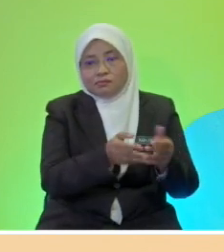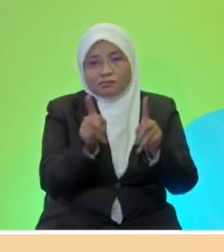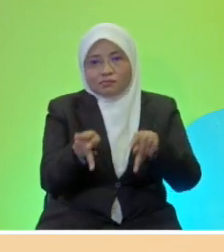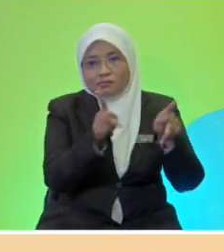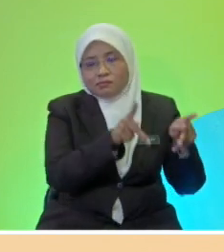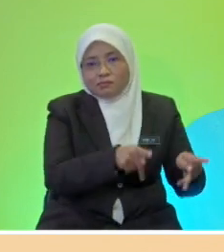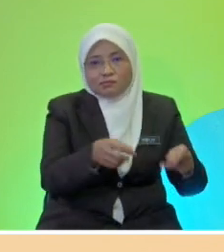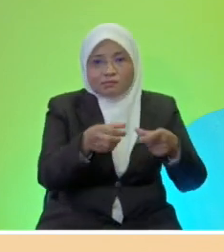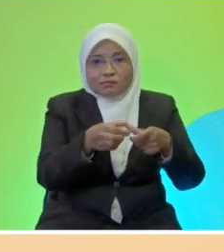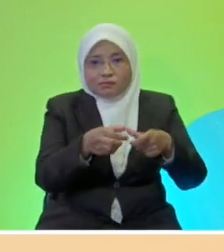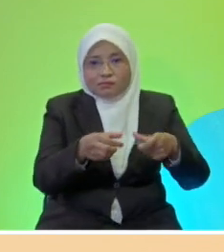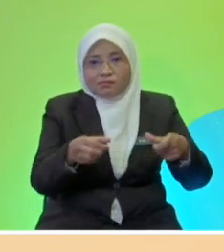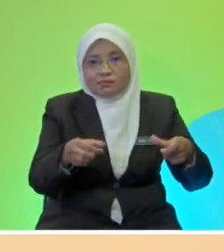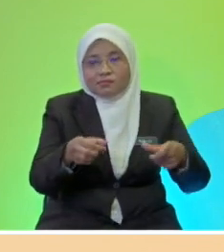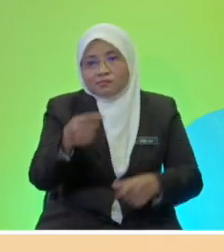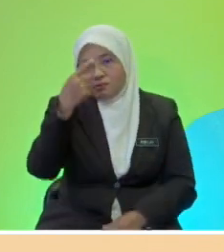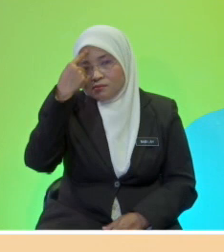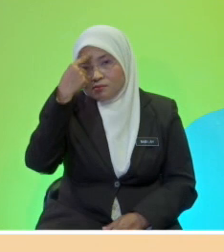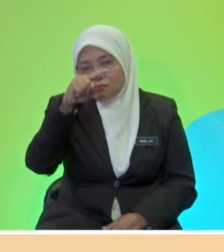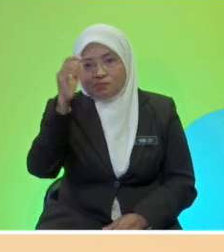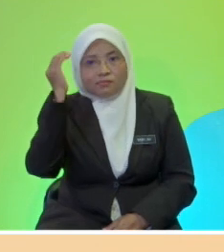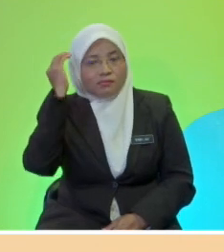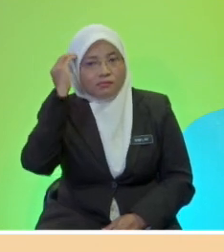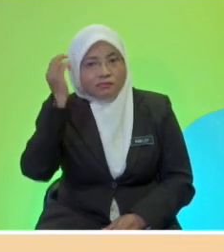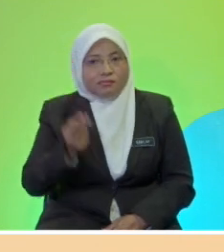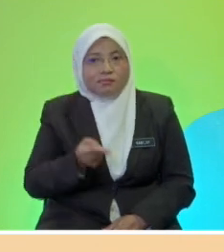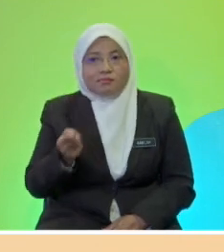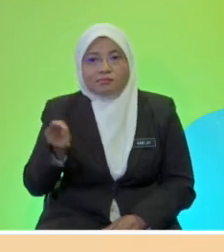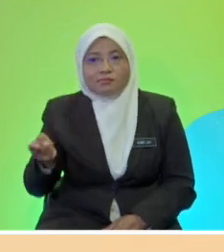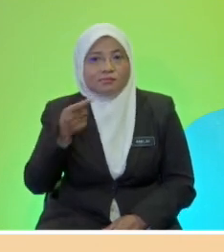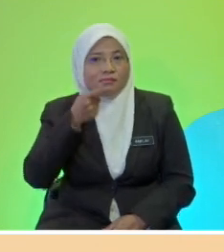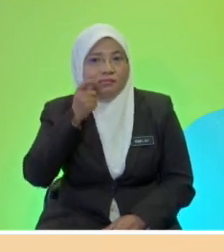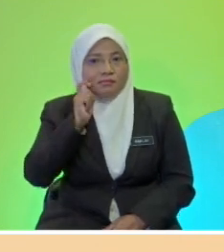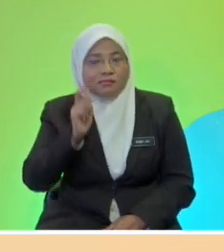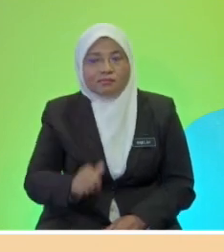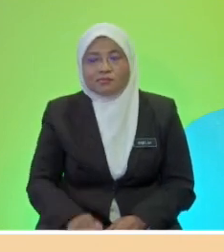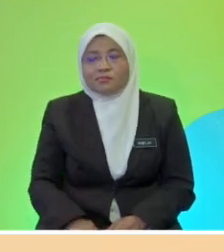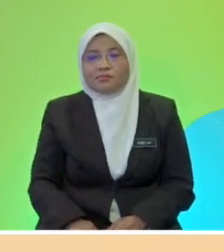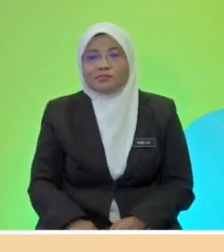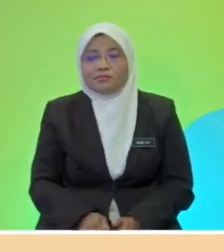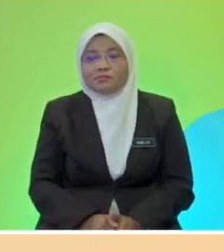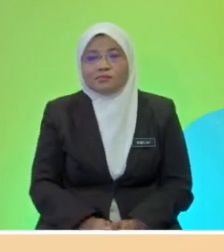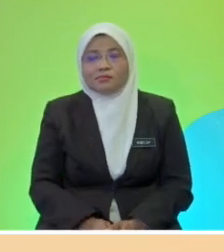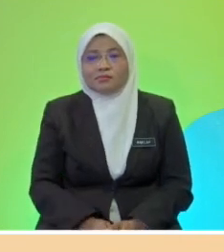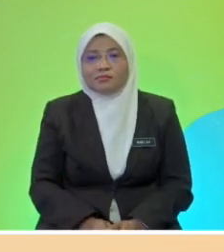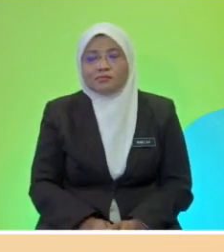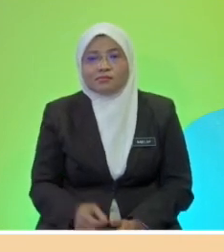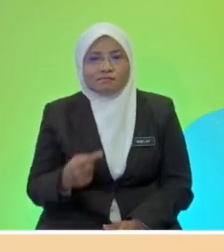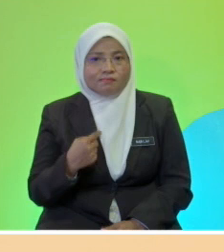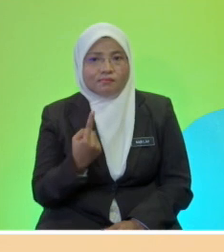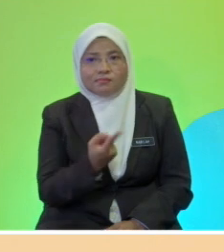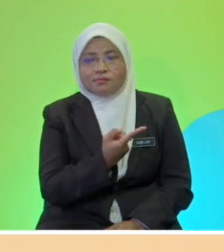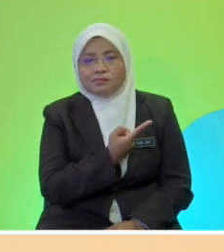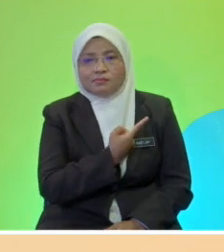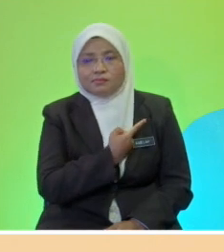untuk mengesan bahan kita tadi itu letakkan di atas Sisi kuaci tadi dan kita akan